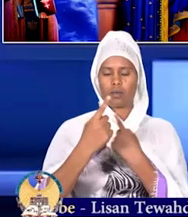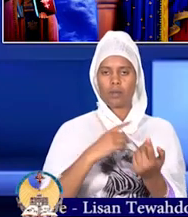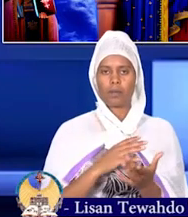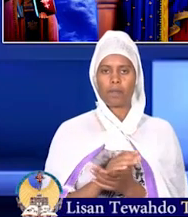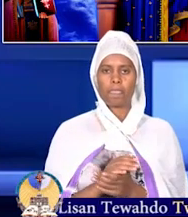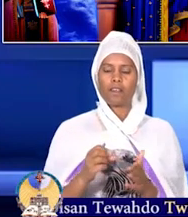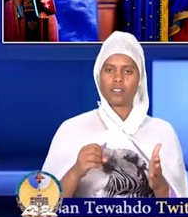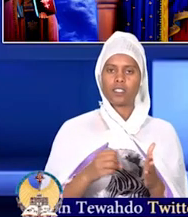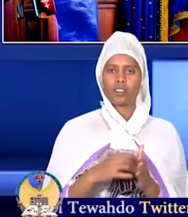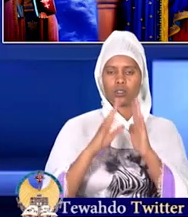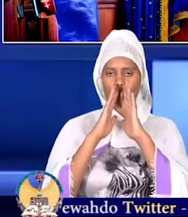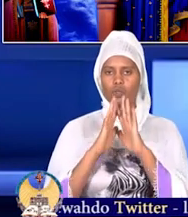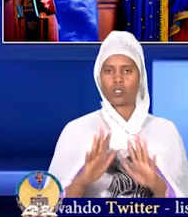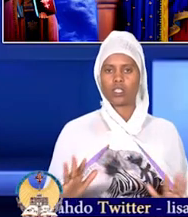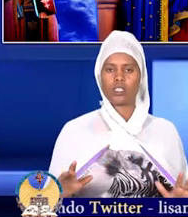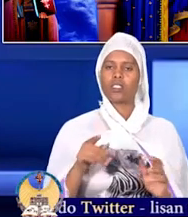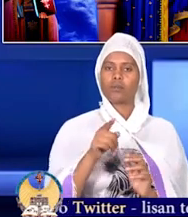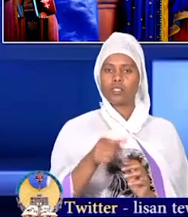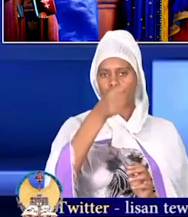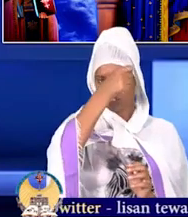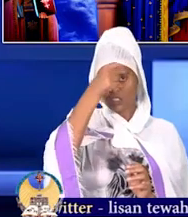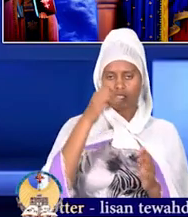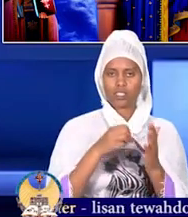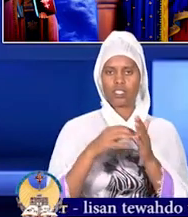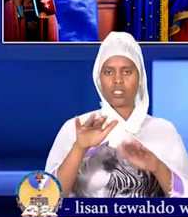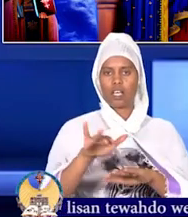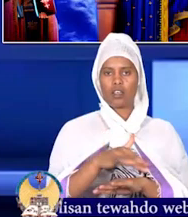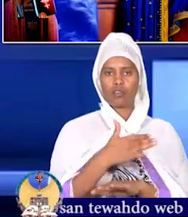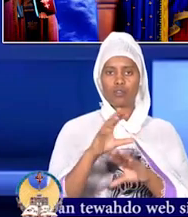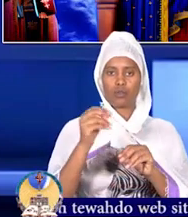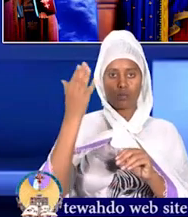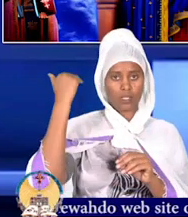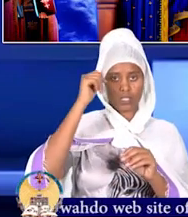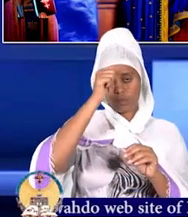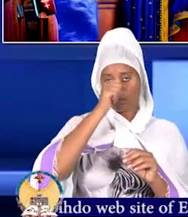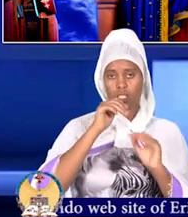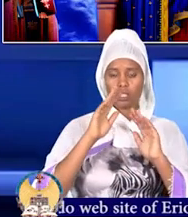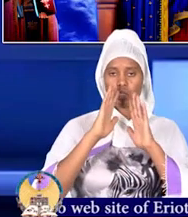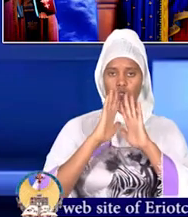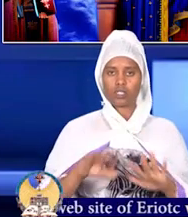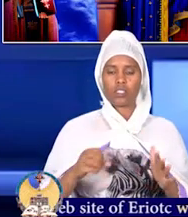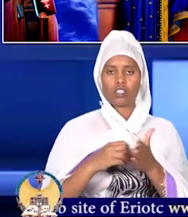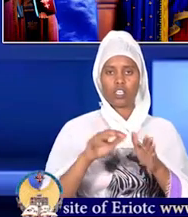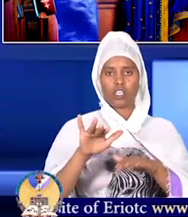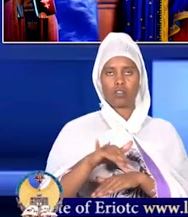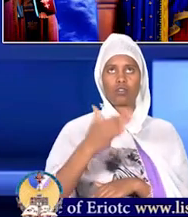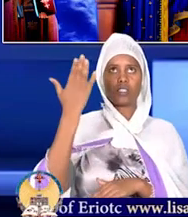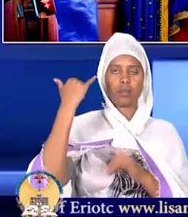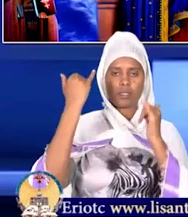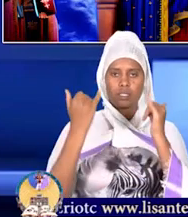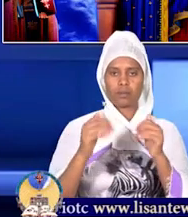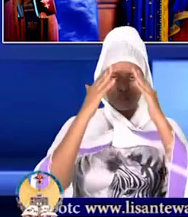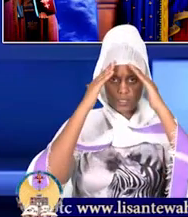ብዓብኡ ይነግረና ኣሎ። ስለዚ ቅዱሳን በዚ መከራ እዚ ስለ ዝሓለፉ እዩ እግዚኣብሄር ድማ